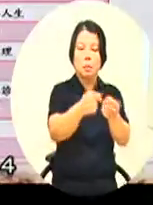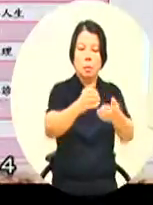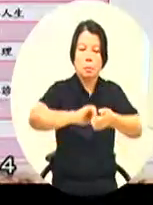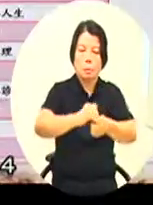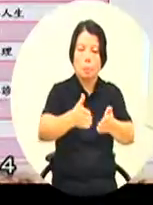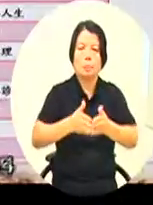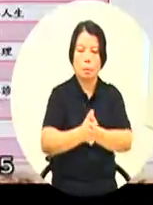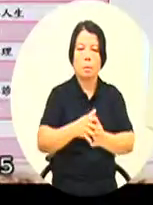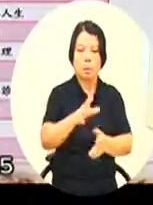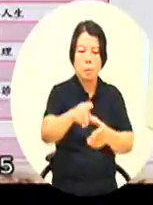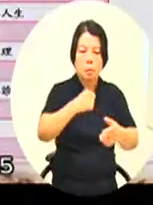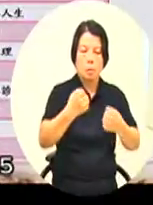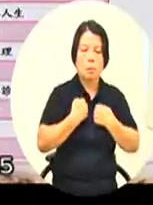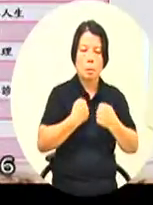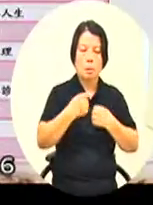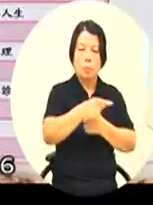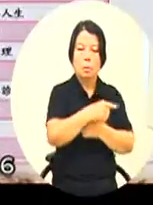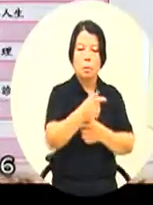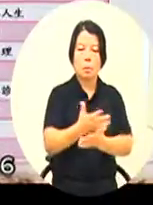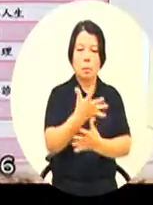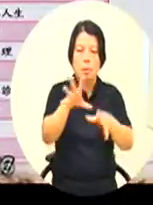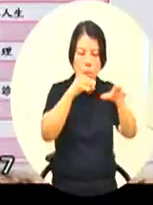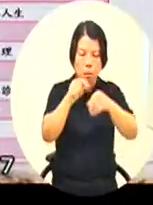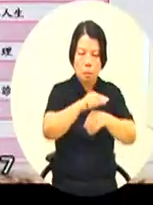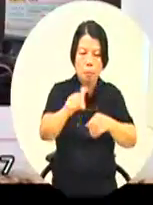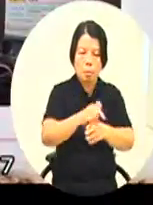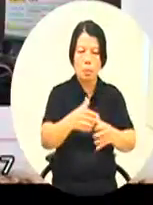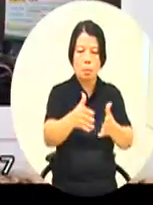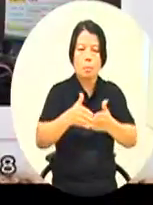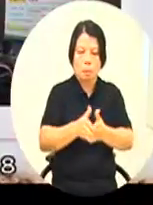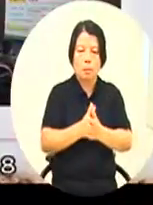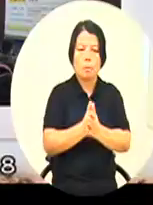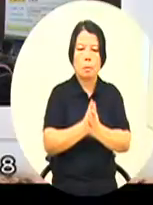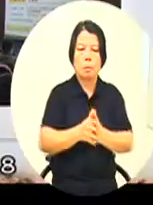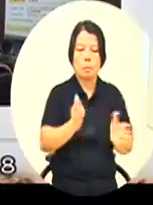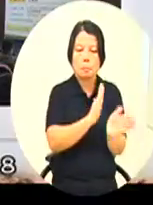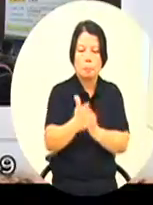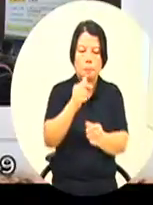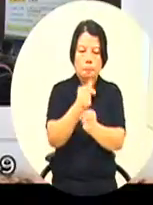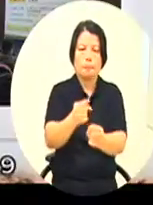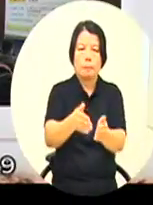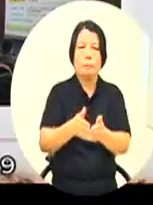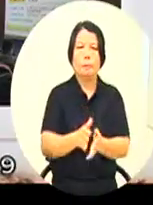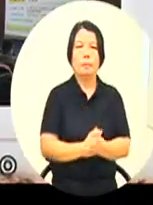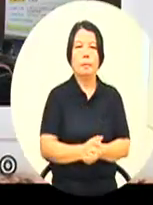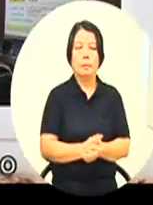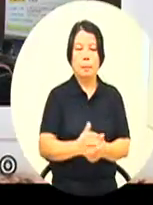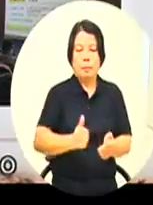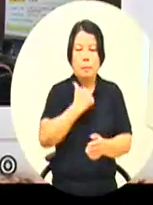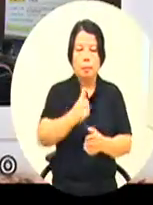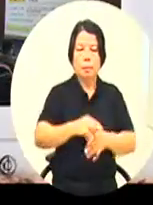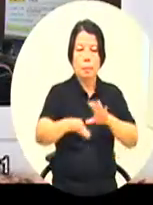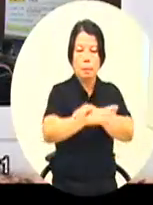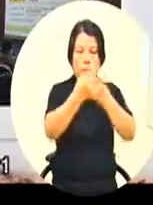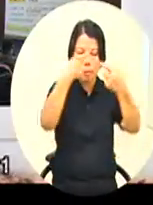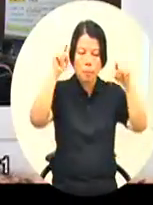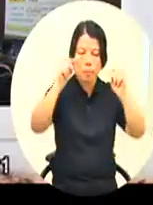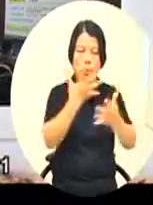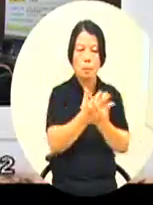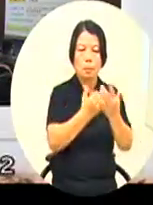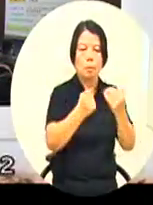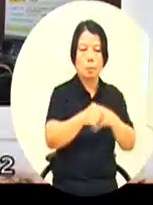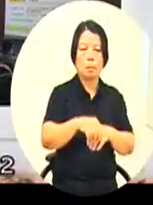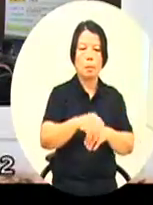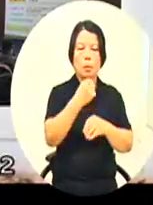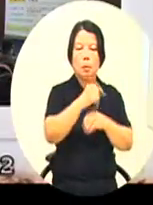把学习指导中心建立起来。 然后其实空大学生真的遍布很